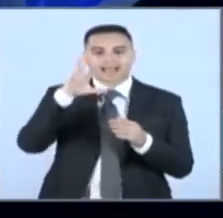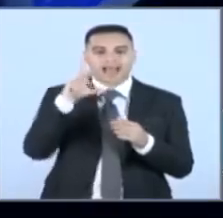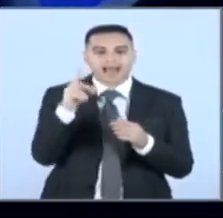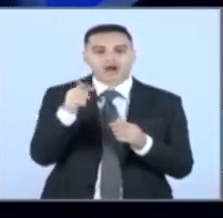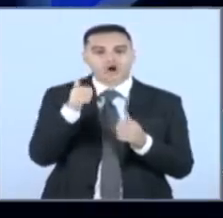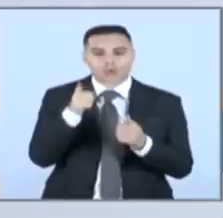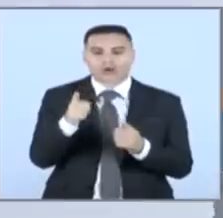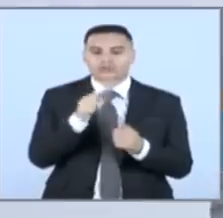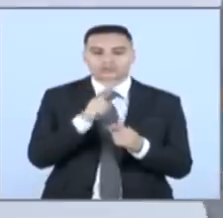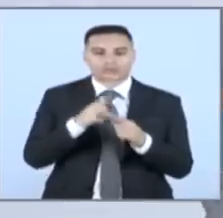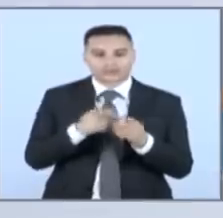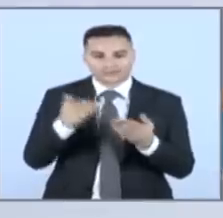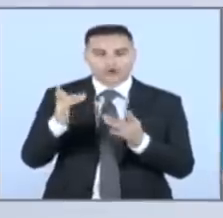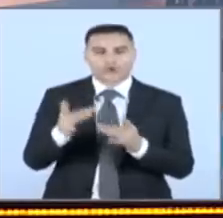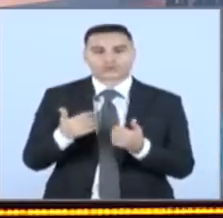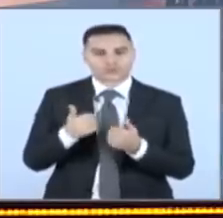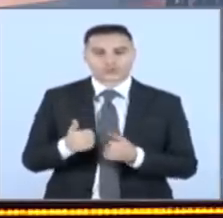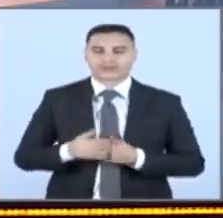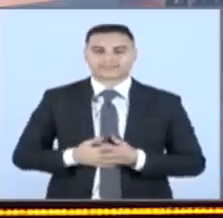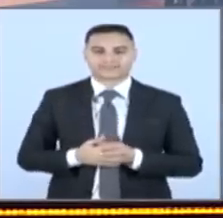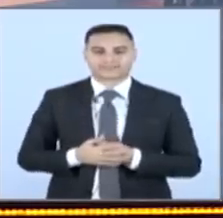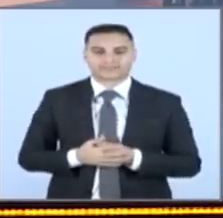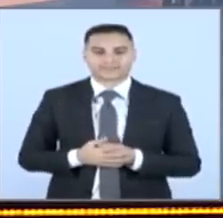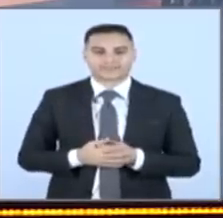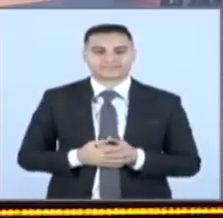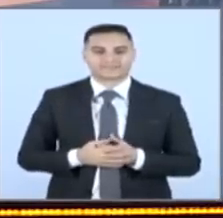كويس تفضلي. كويس.